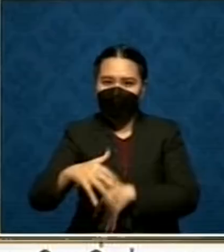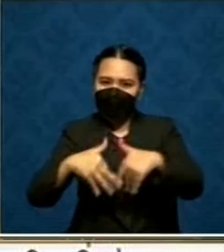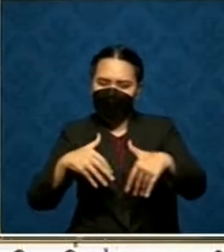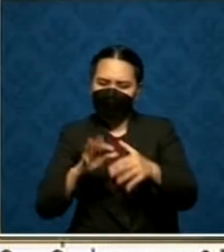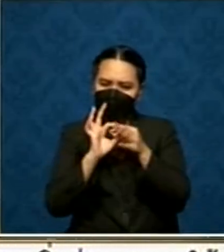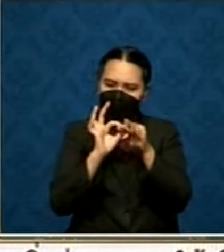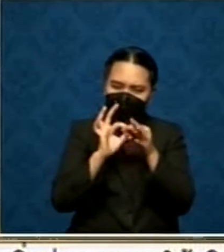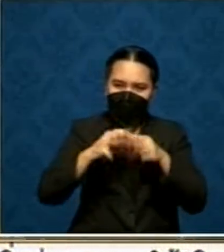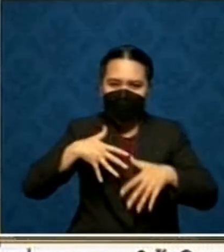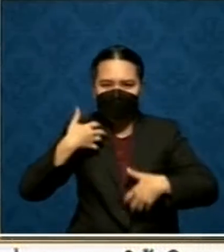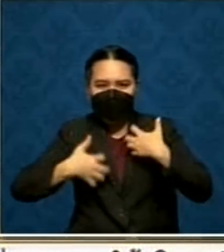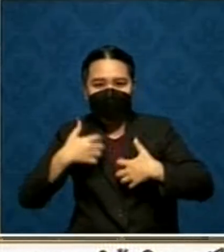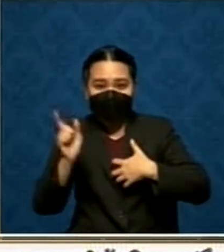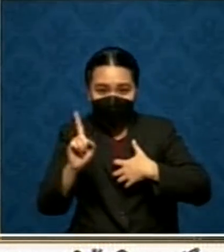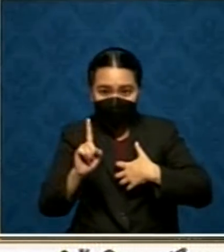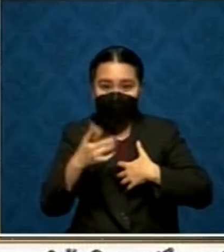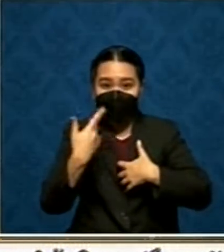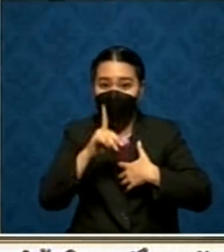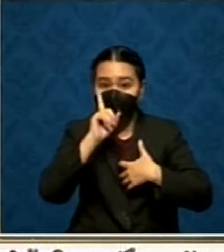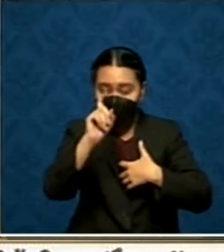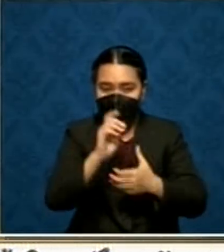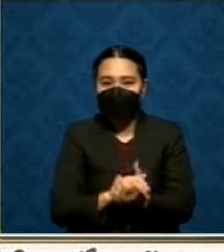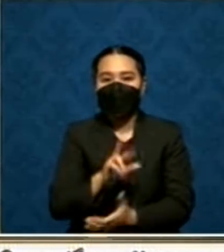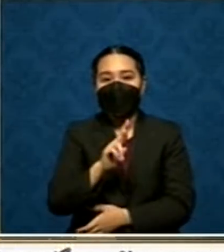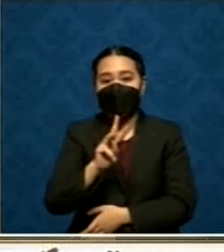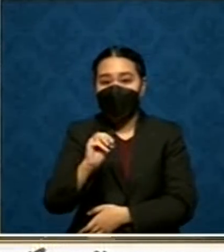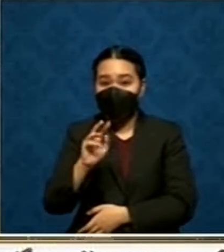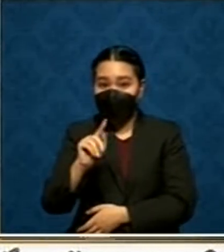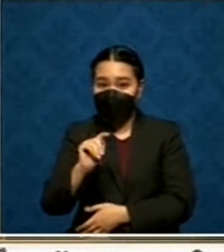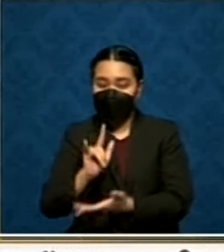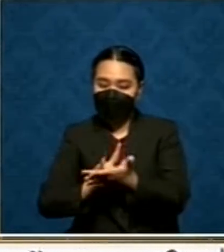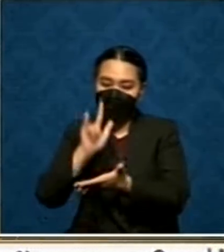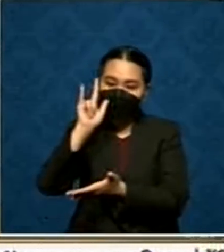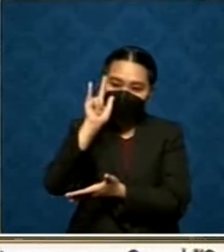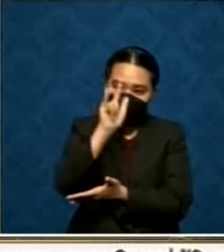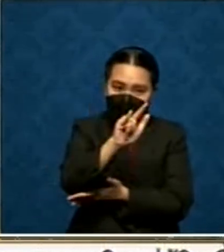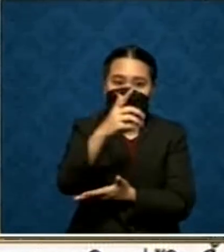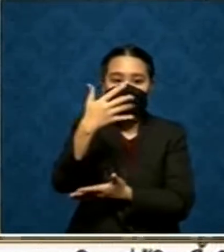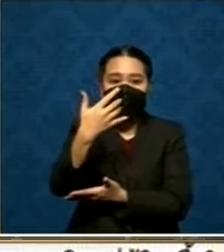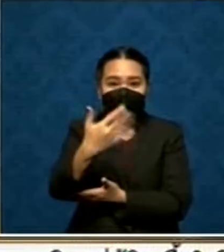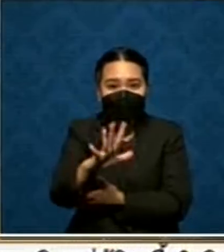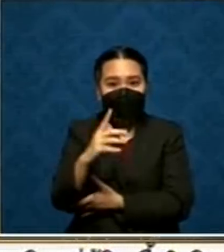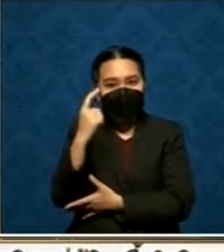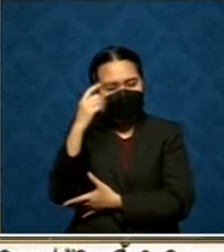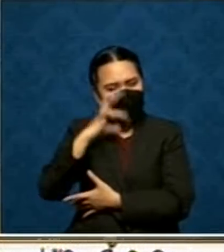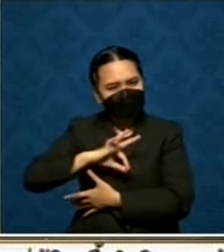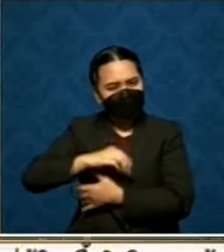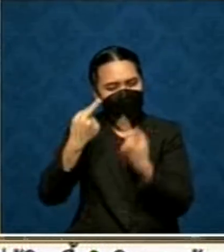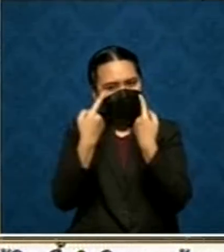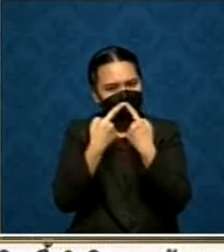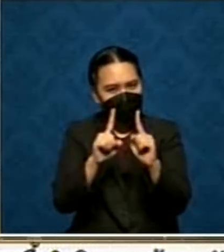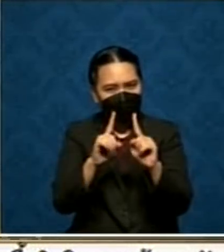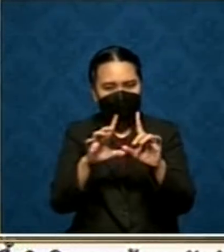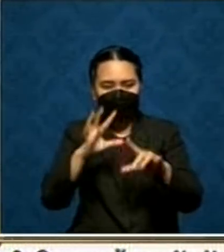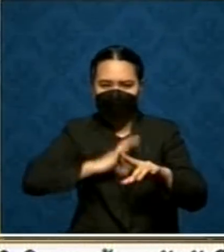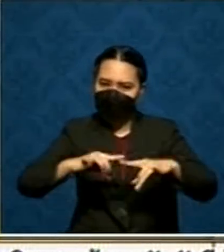ับในการไปเยือนต่ประเทศของท่ลตีคราวนี้มีความปิดปกติและมความไม่เหะสม